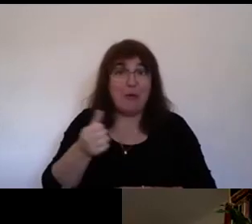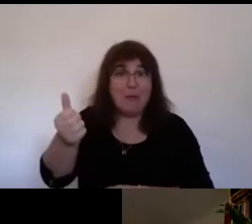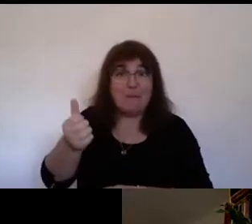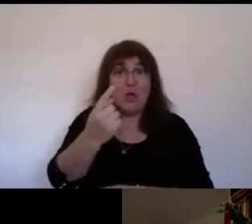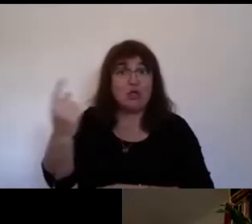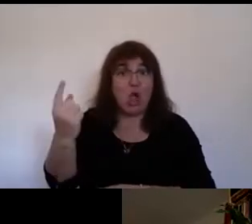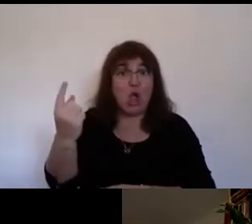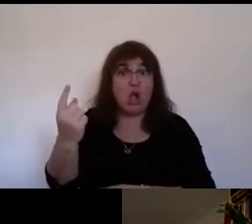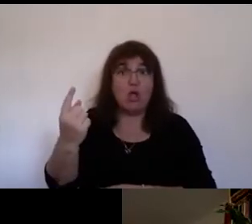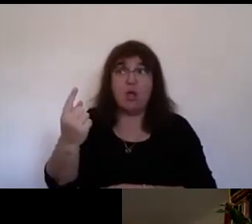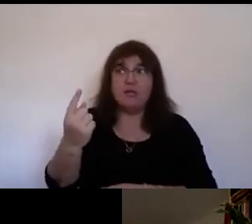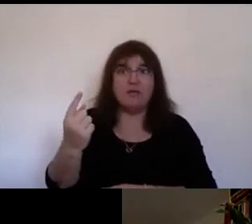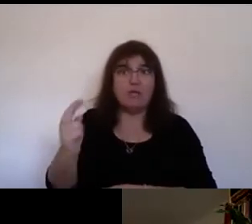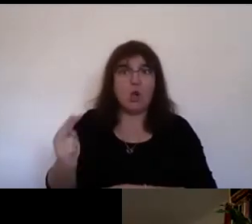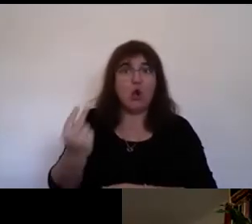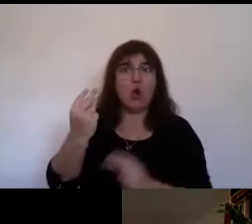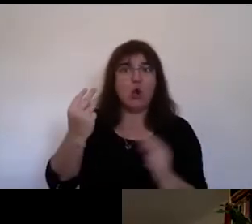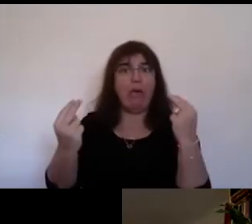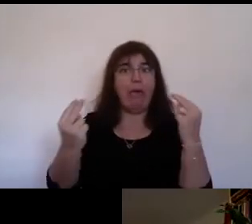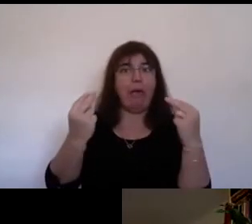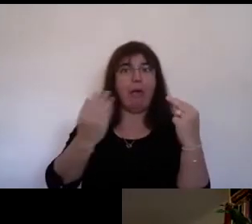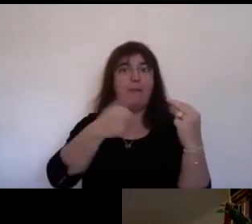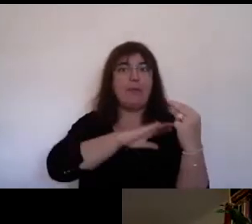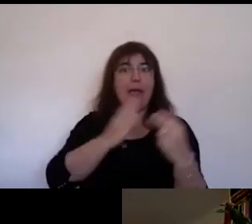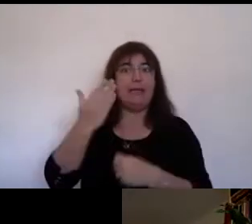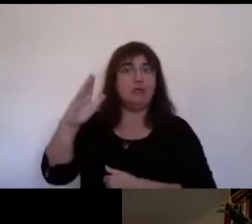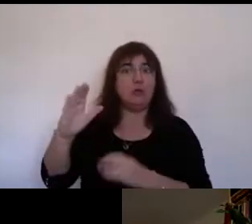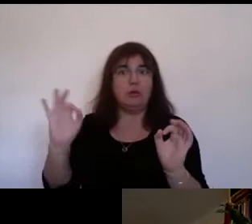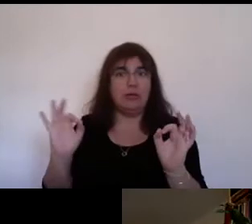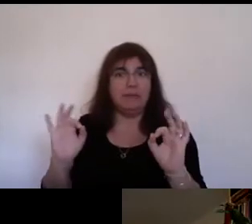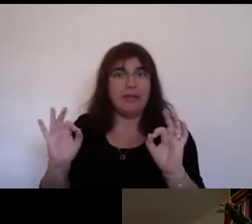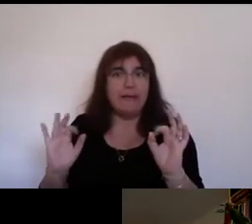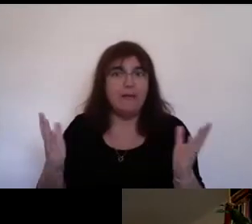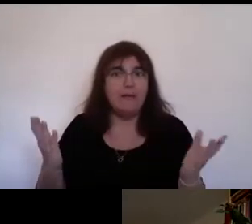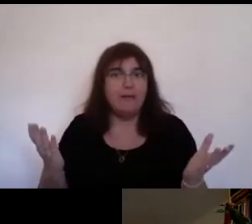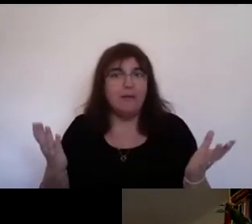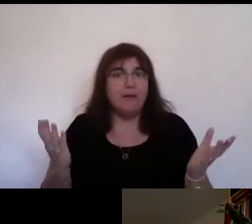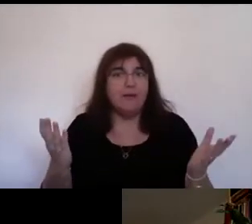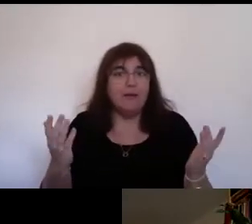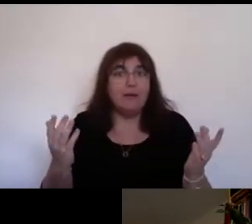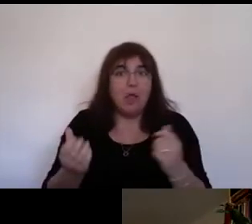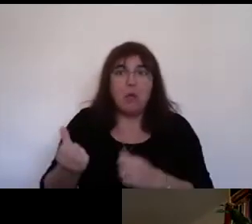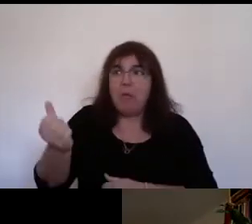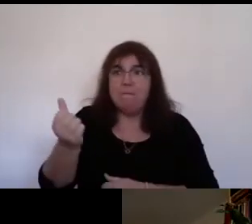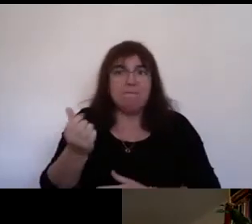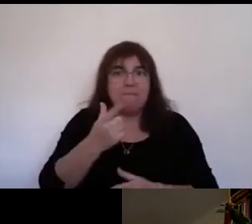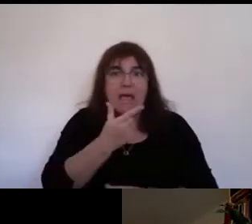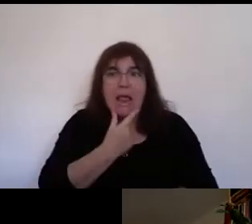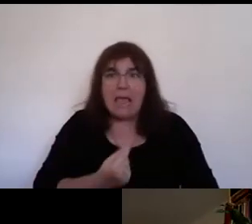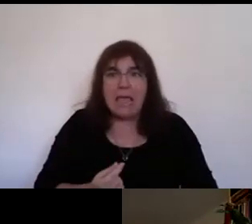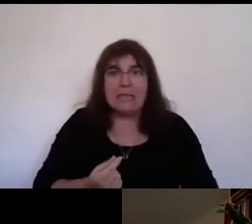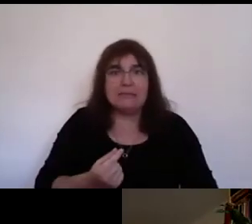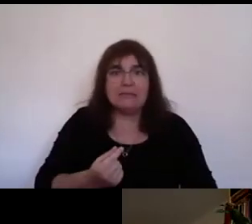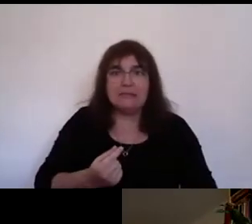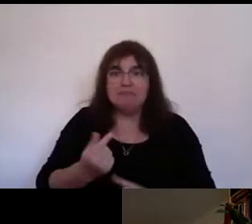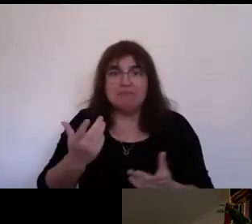pression du regard du groupe s'estompe et ils sont en général désinhibés, moins timides